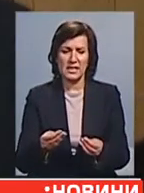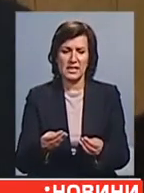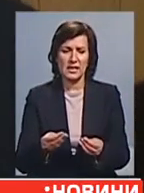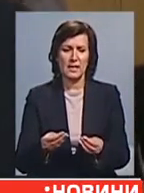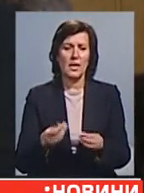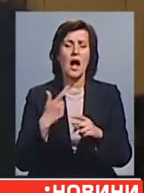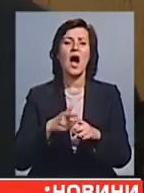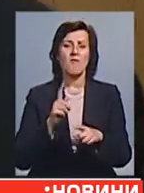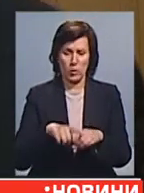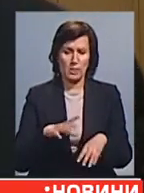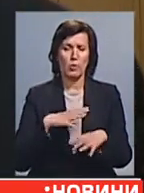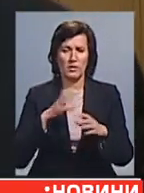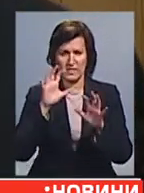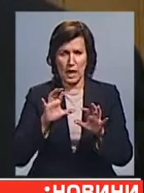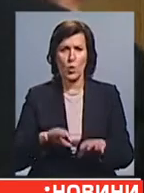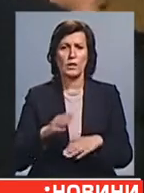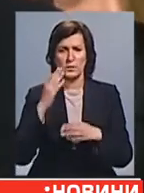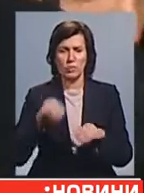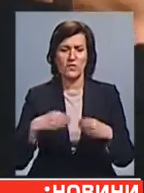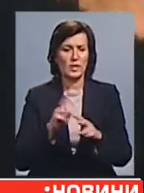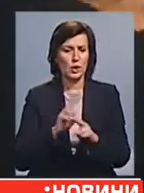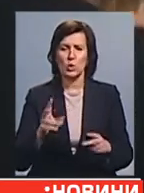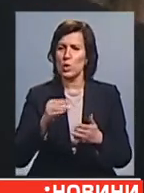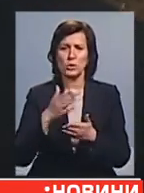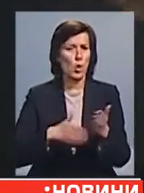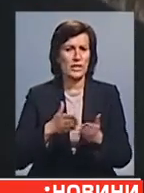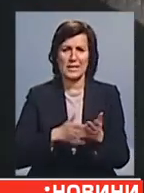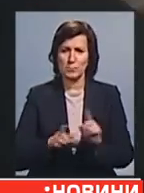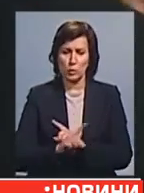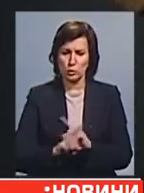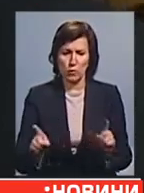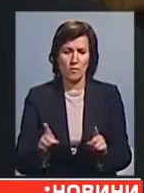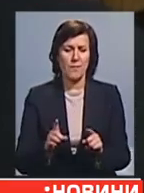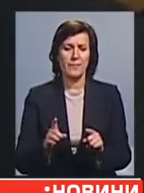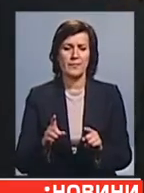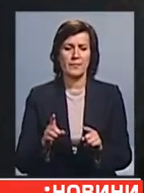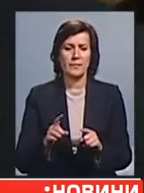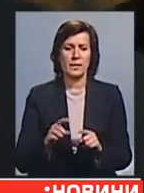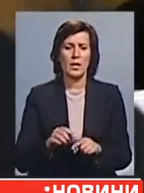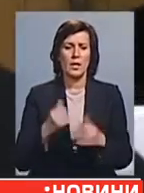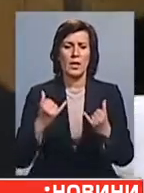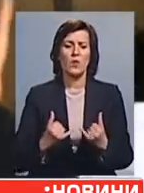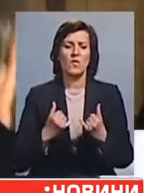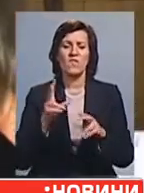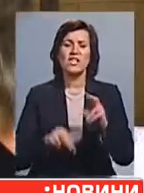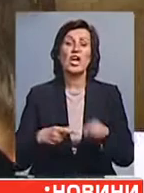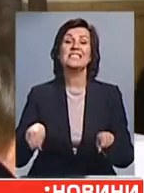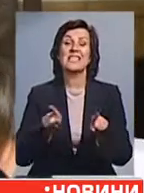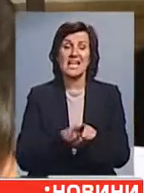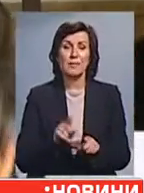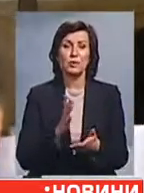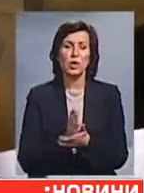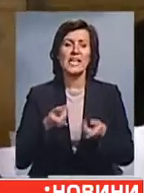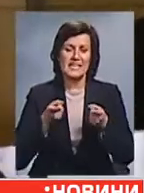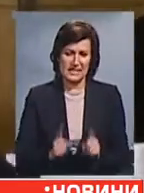документи були в законний спосіб видані, і ніхто цього не спростовував і не спростував досі, вважаються такими, що є